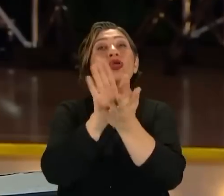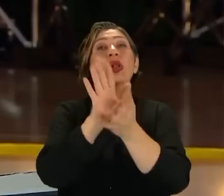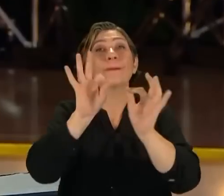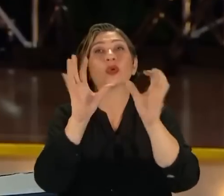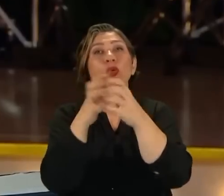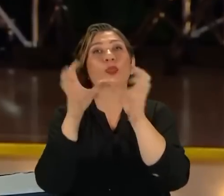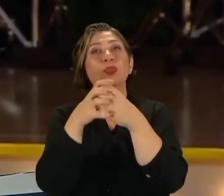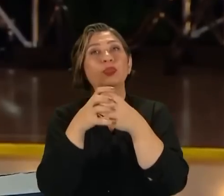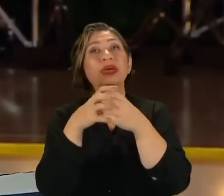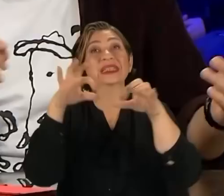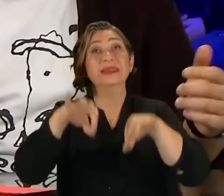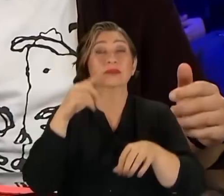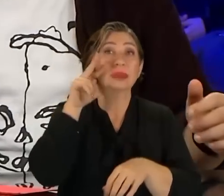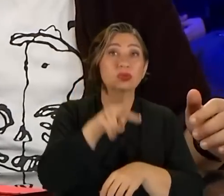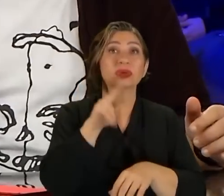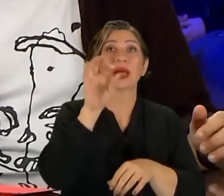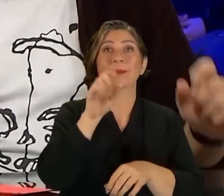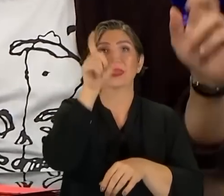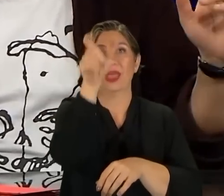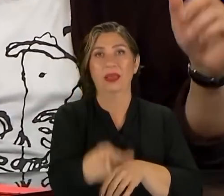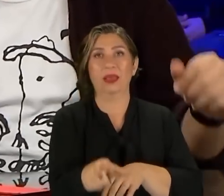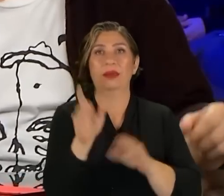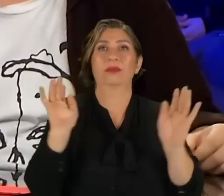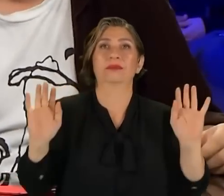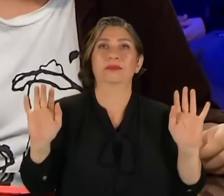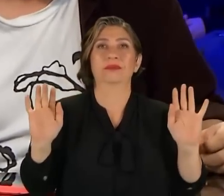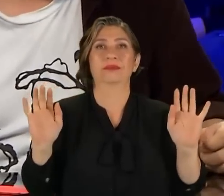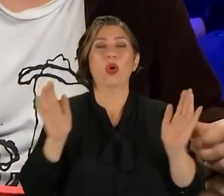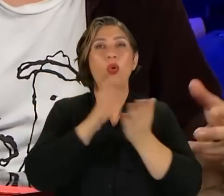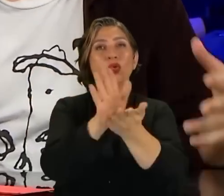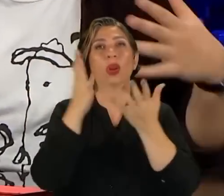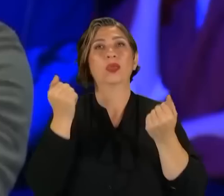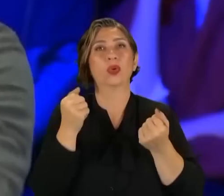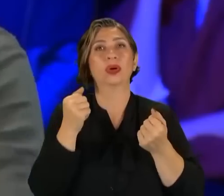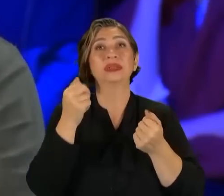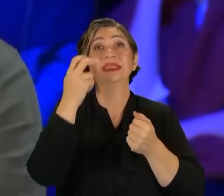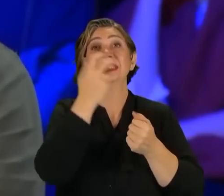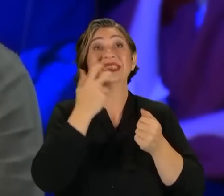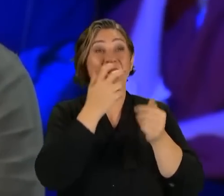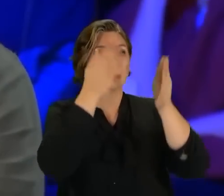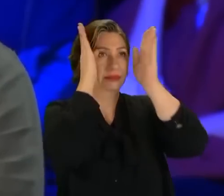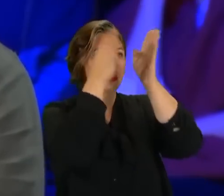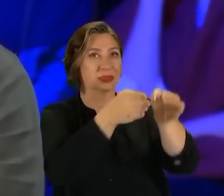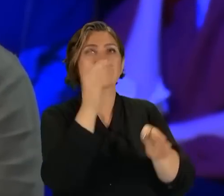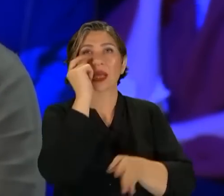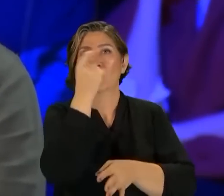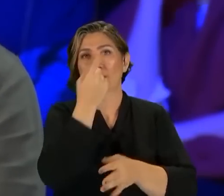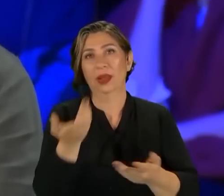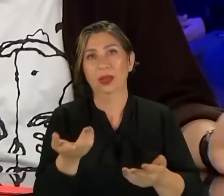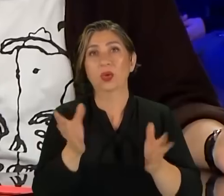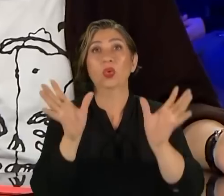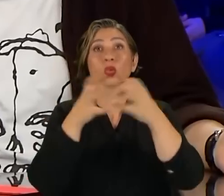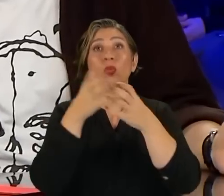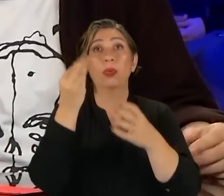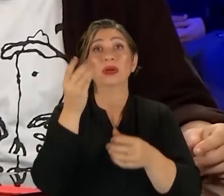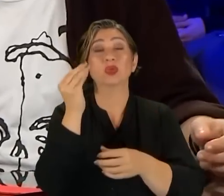grup. Evet. Şimdi bakıyorsunuz hep tek kişi. Yani tek kişi grup diye ayrı bir kategori var. Sanat üzerine kurulu artık o. Daha kolay. Yani. Grup